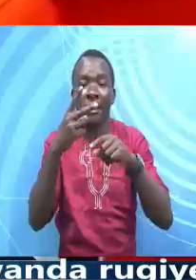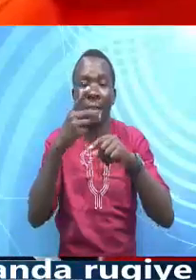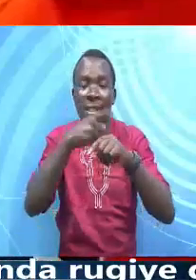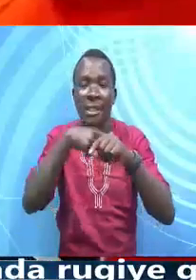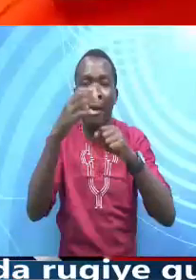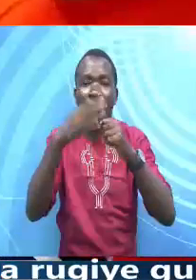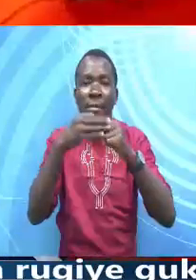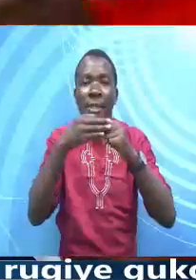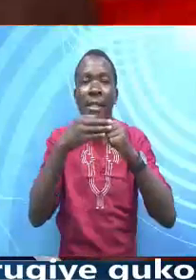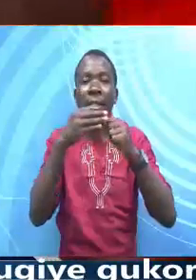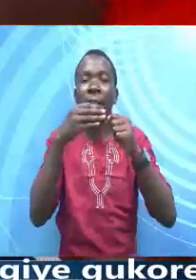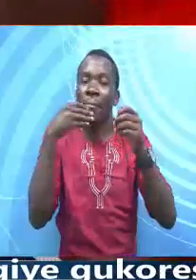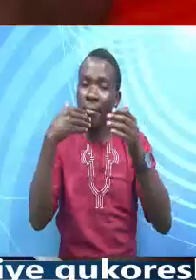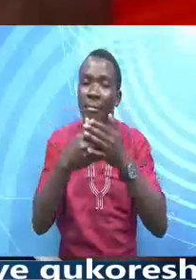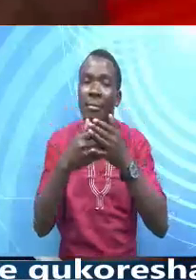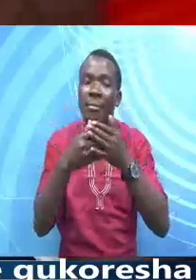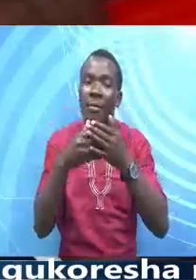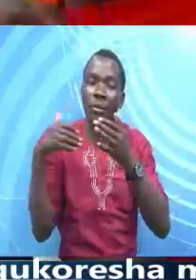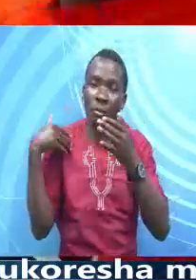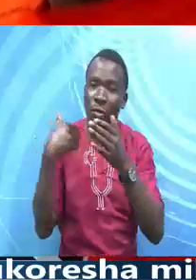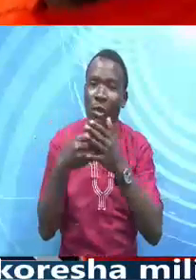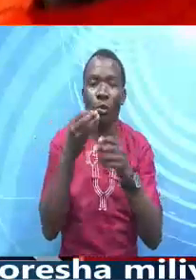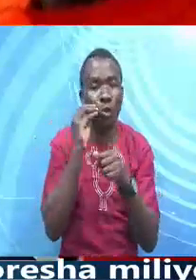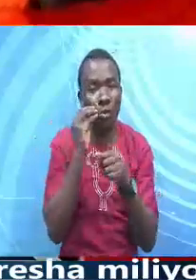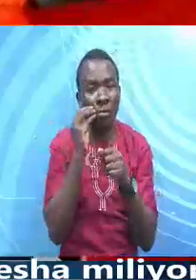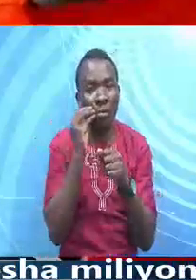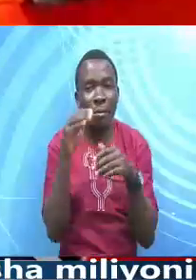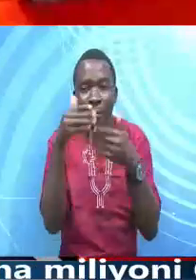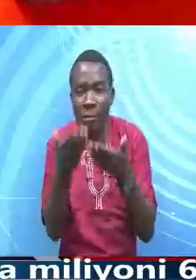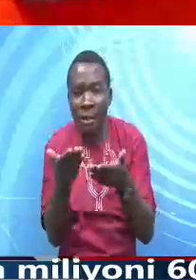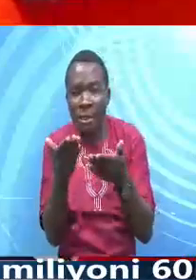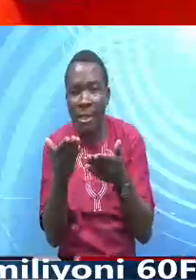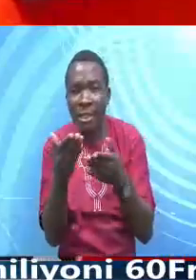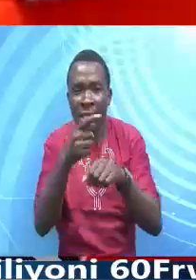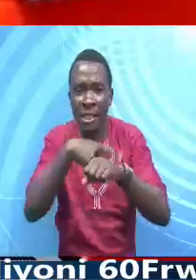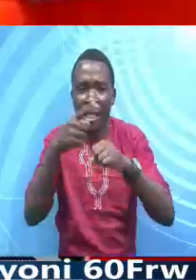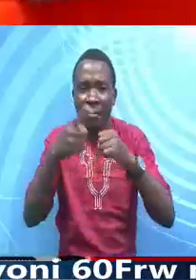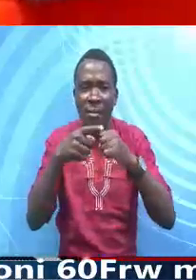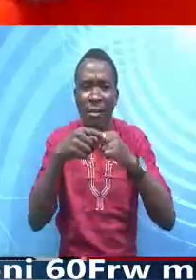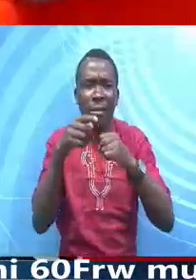Bivuze ngo kugeza mu rugo saa 12 ku ruhande rwanyu murumva hari ikigoye kirimo?